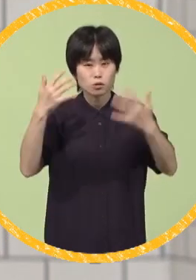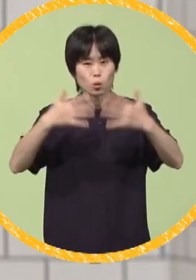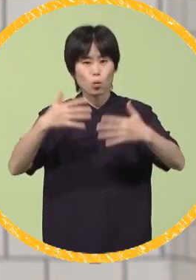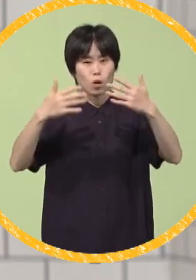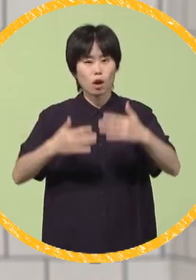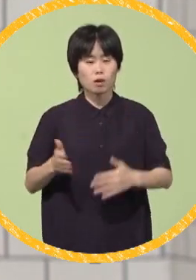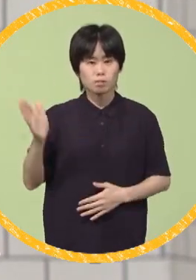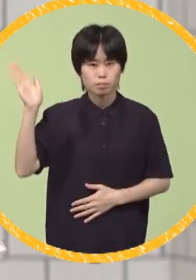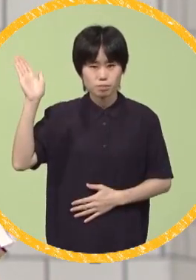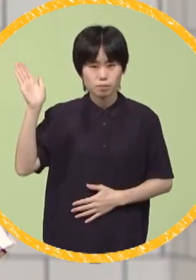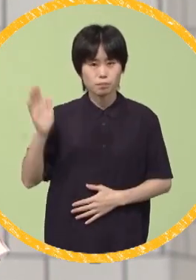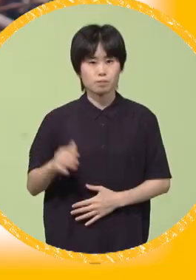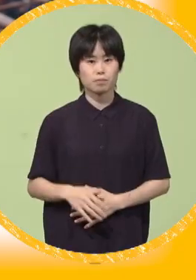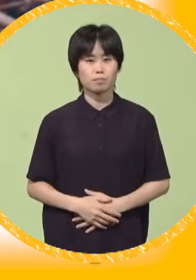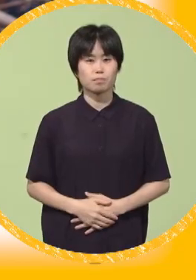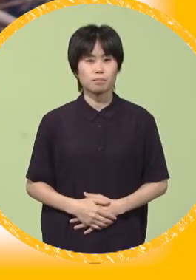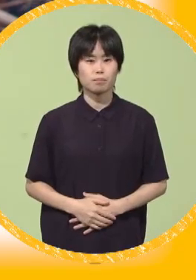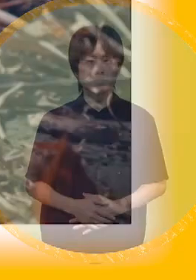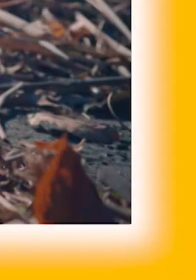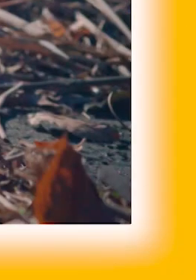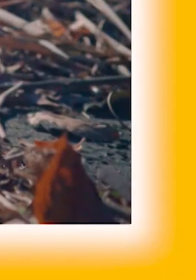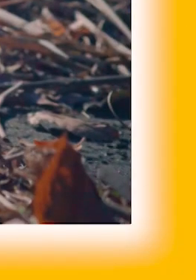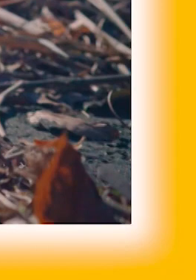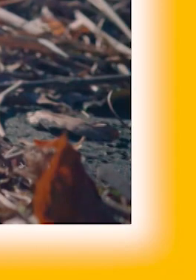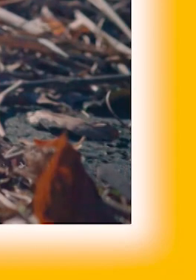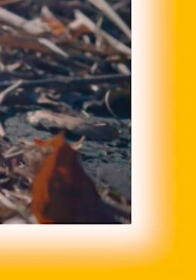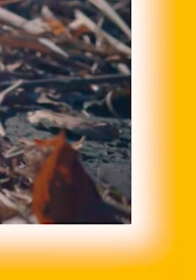しました。ご覧ください。